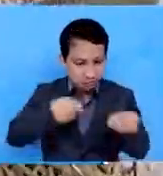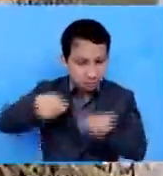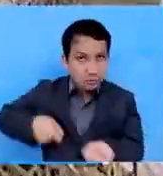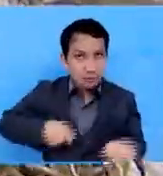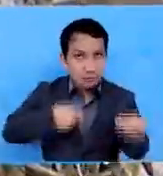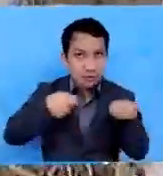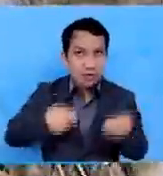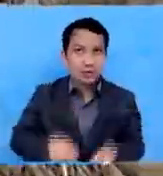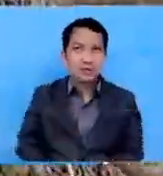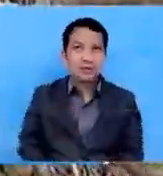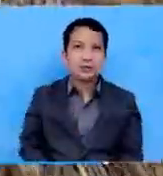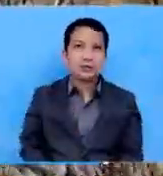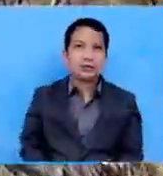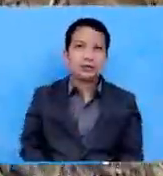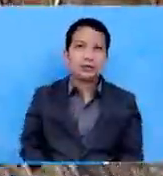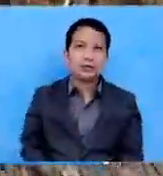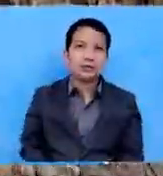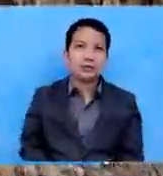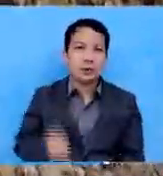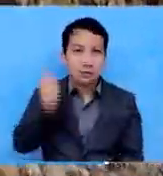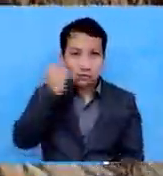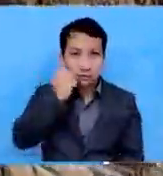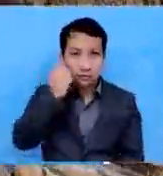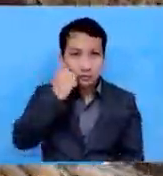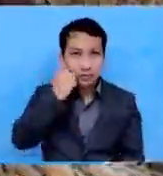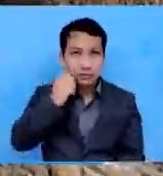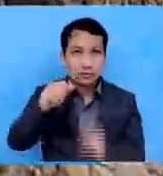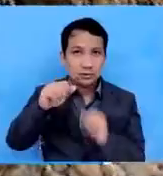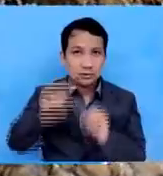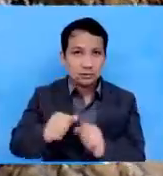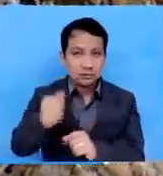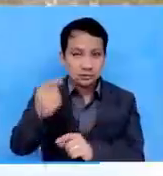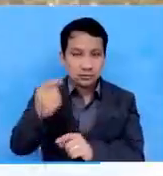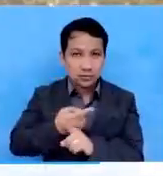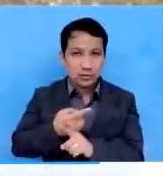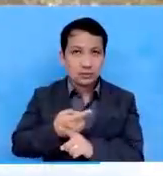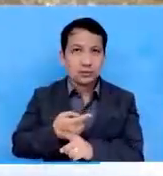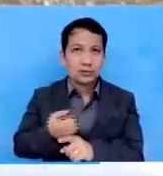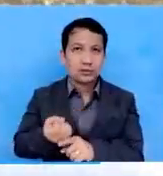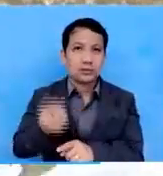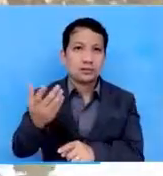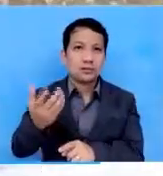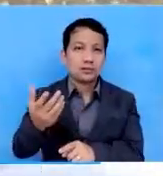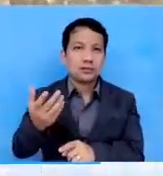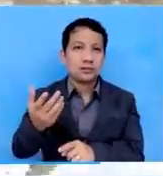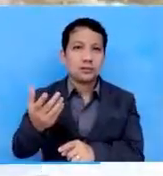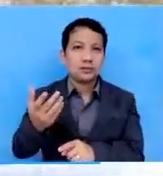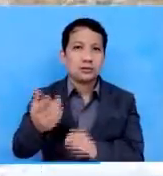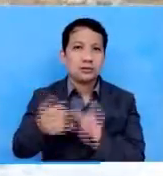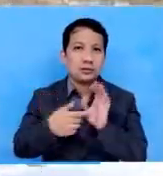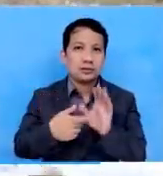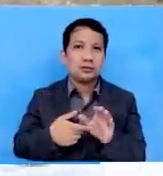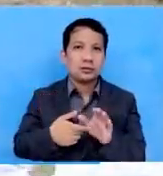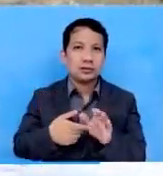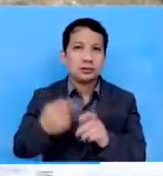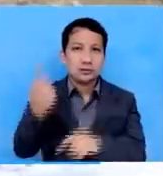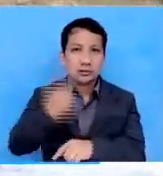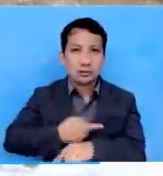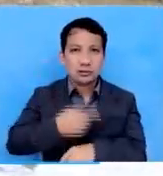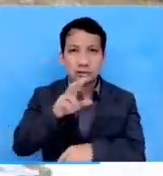Sa paglalabadero, arawan ang sahod. Kikita kaya tayo ng malaki-laki naman ngayon. Araw kaya tayo dito ng